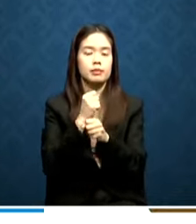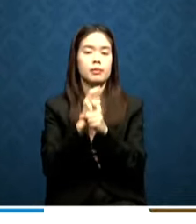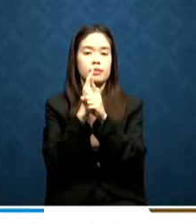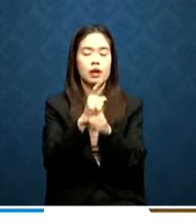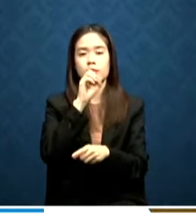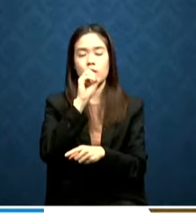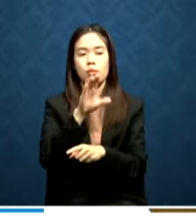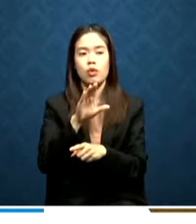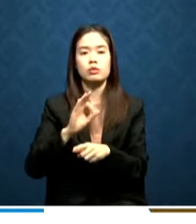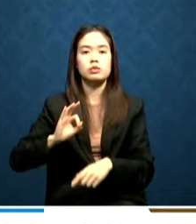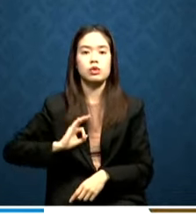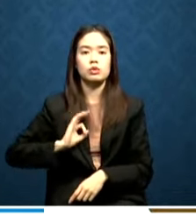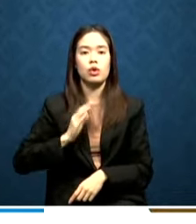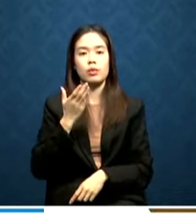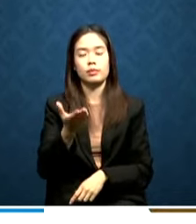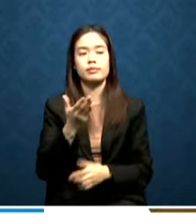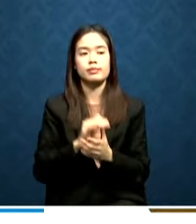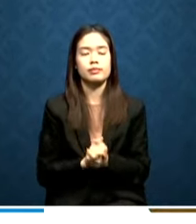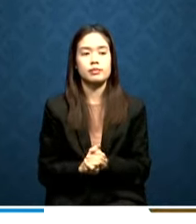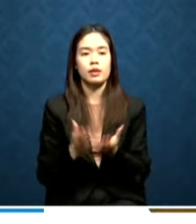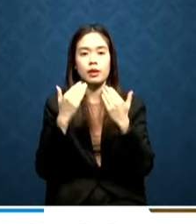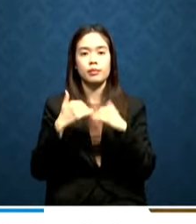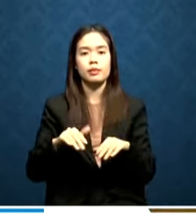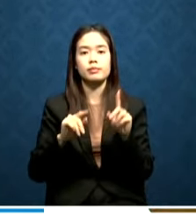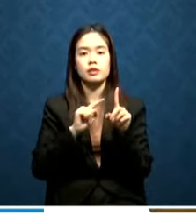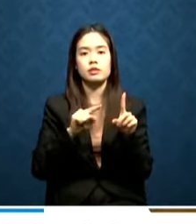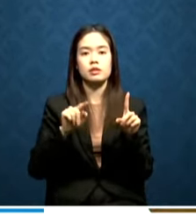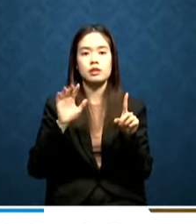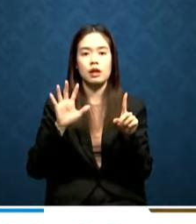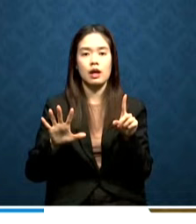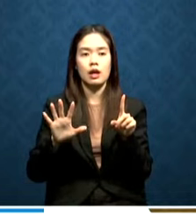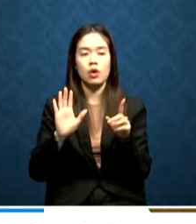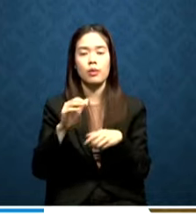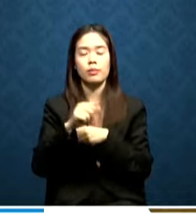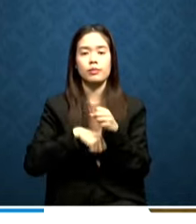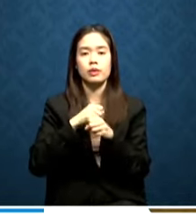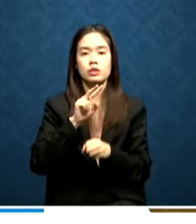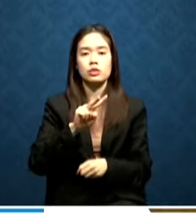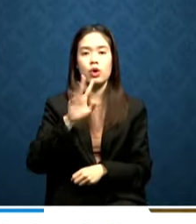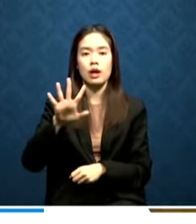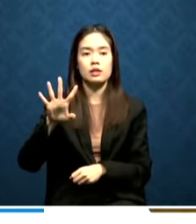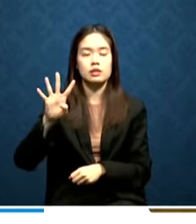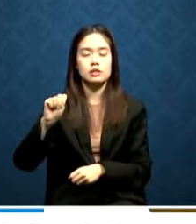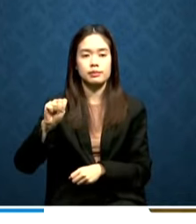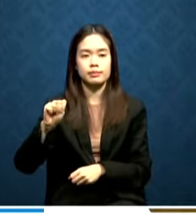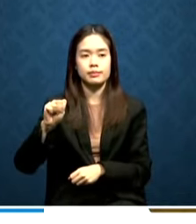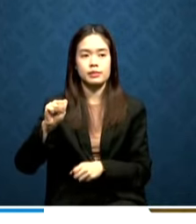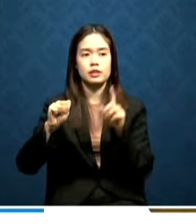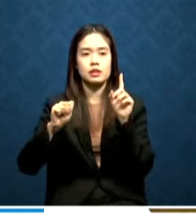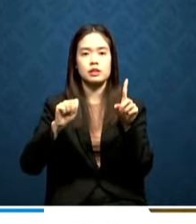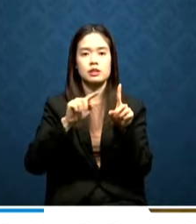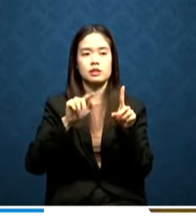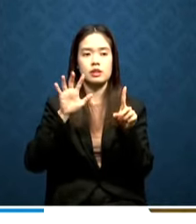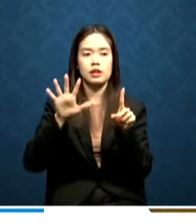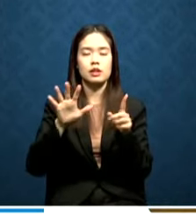รมศักดิ์ท่านเทวฤทธิ์นะครับเรื่อง1ใน5นะครับทั้งของ40เนี่ยที่กำหนดไว้1ใน5ในนั้นนะ